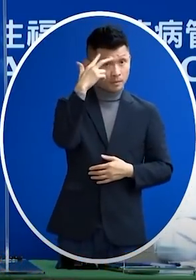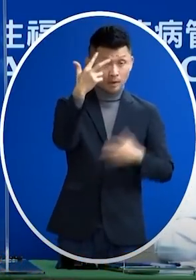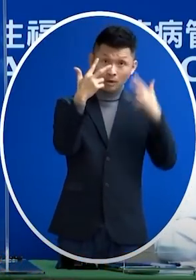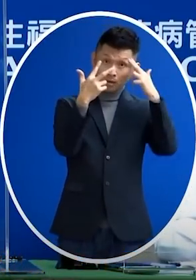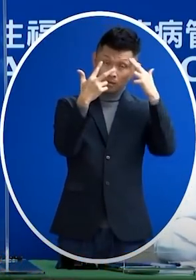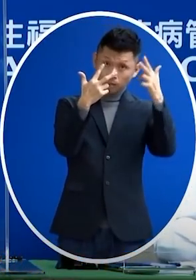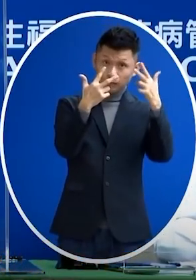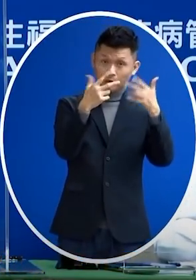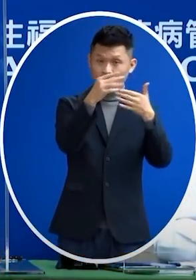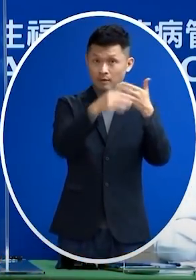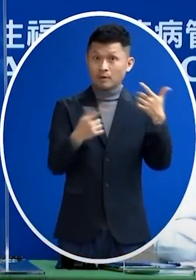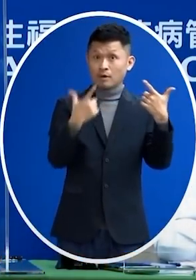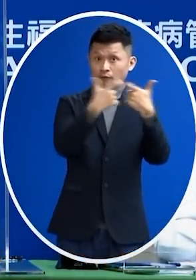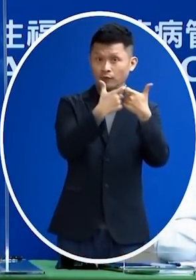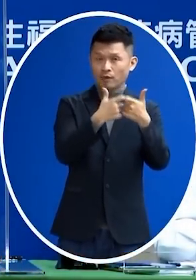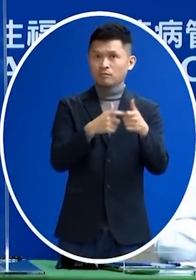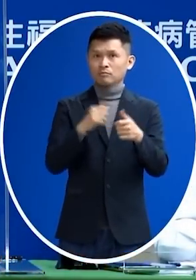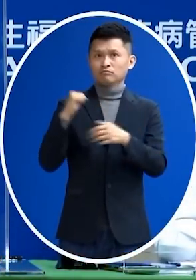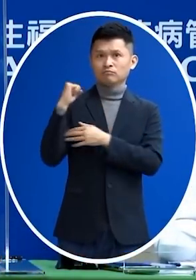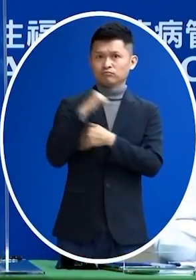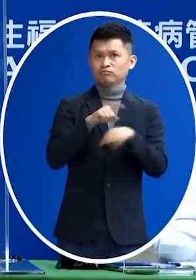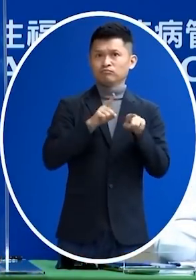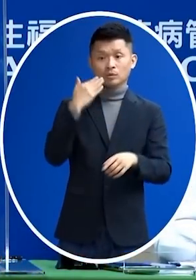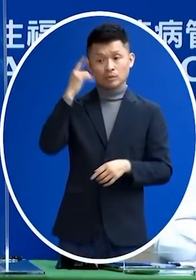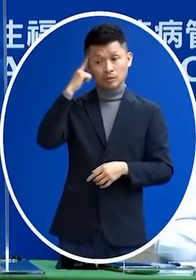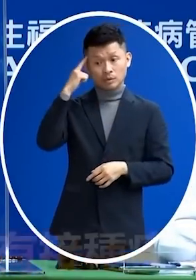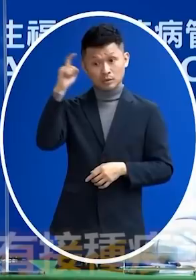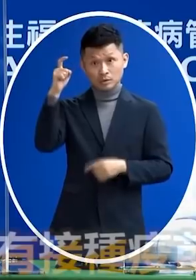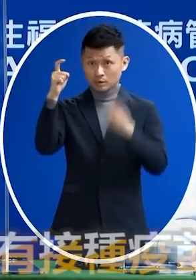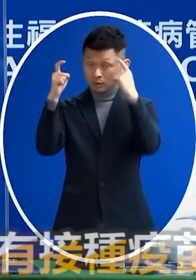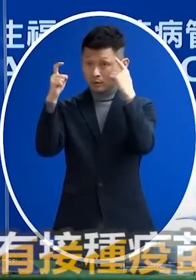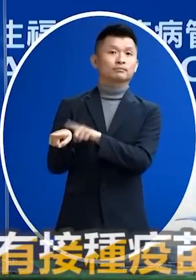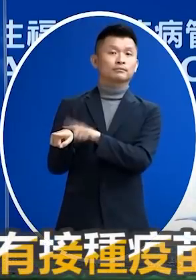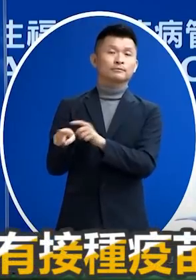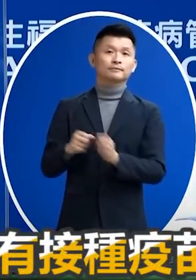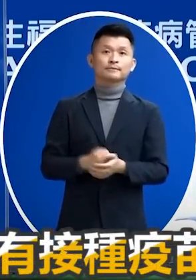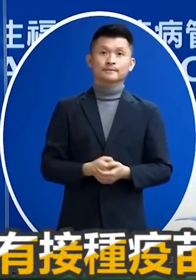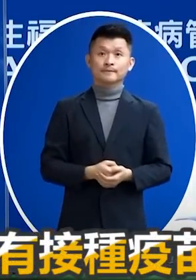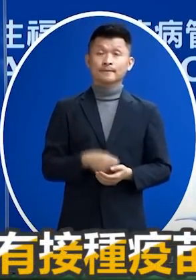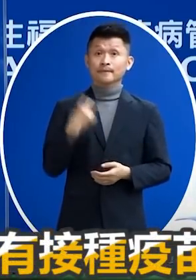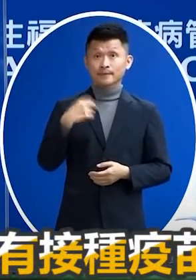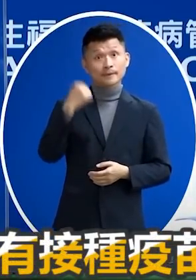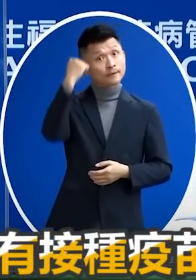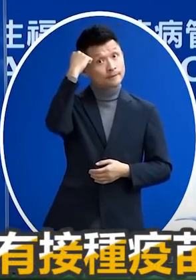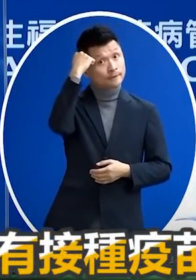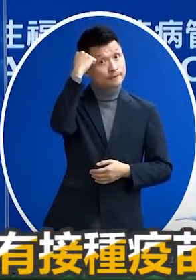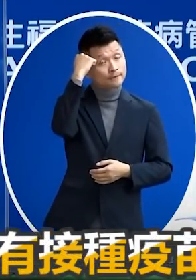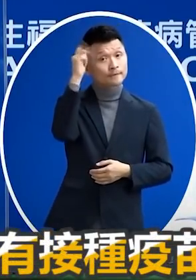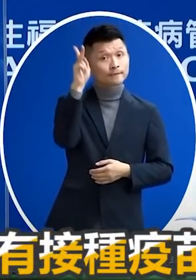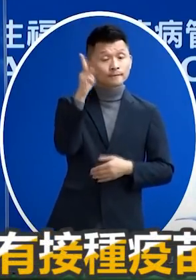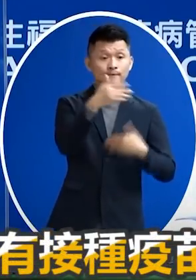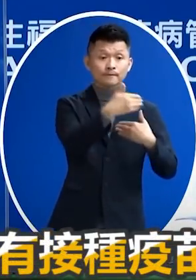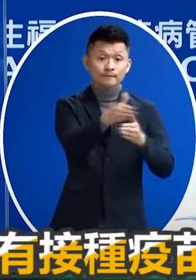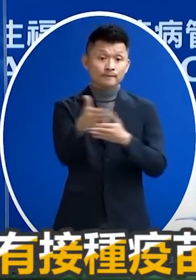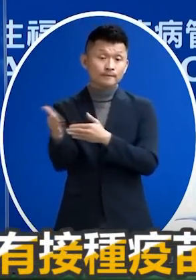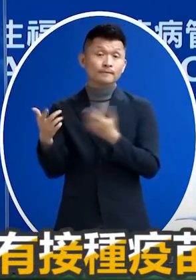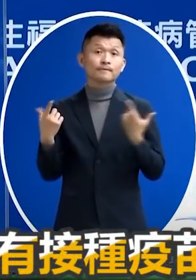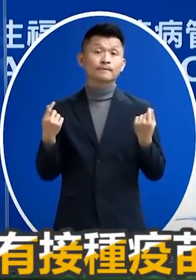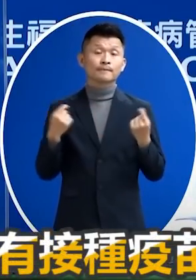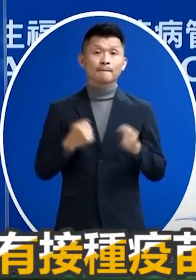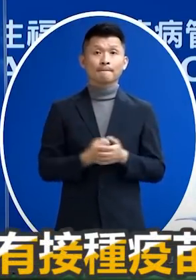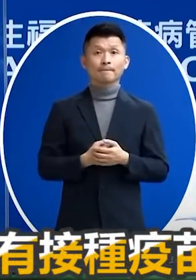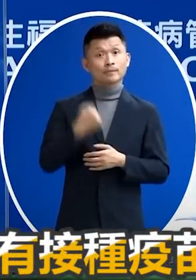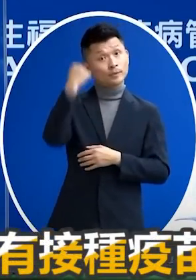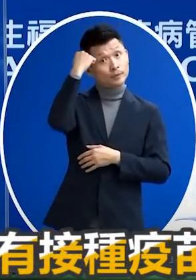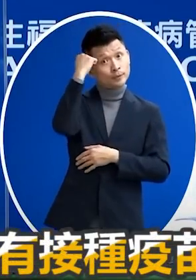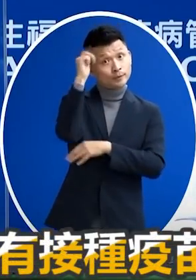定要7+7；你符合10+4，就非要10+4。那至于旅社也是一样，我们没有要求旅社